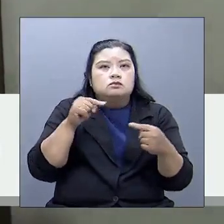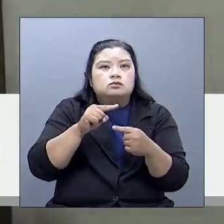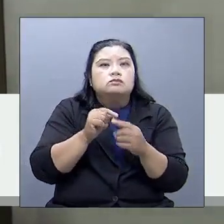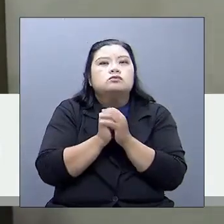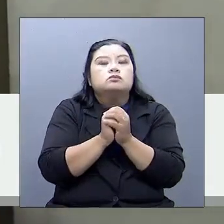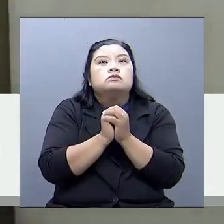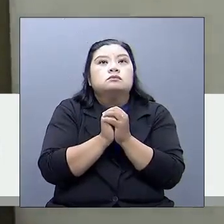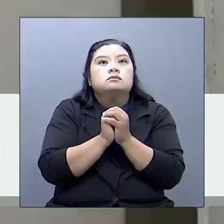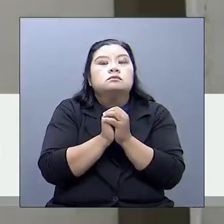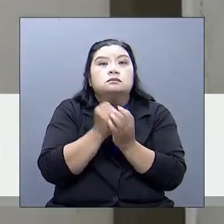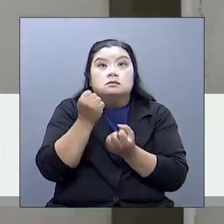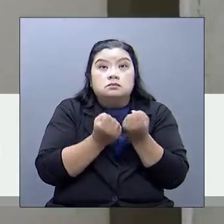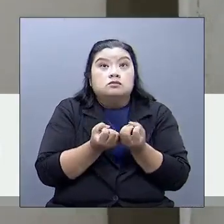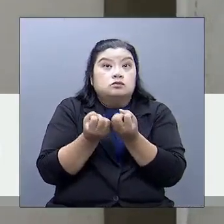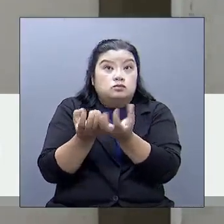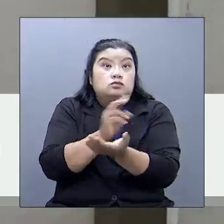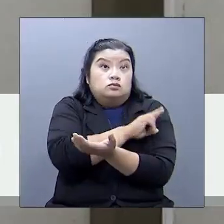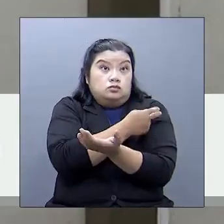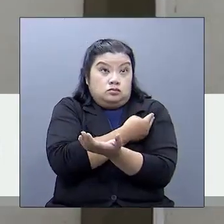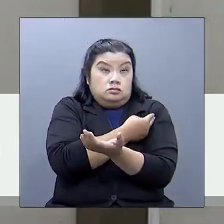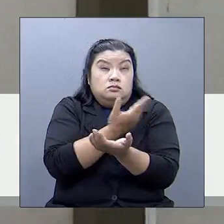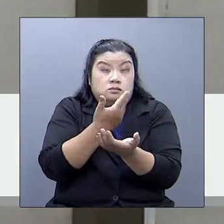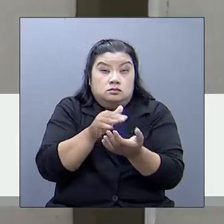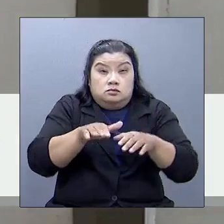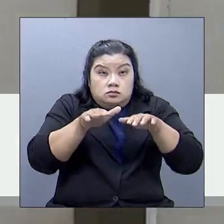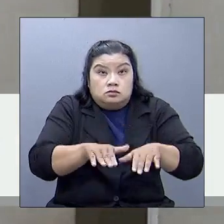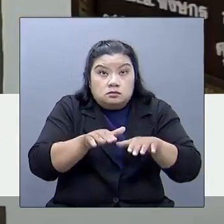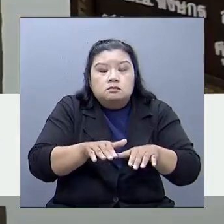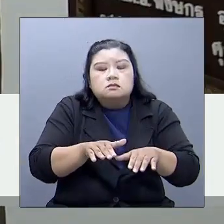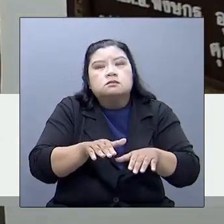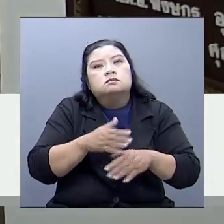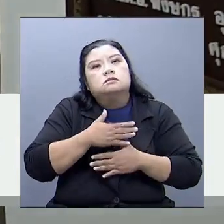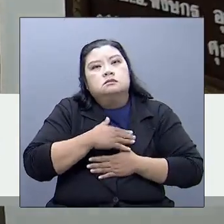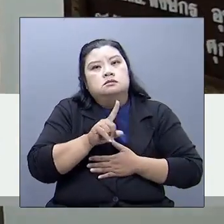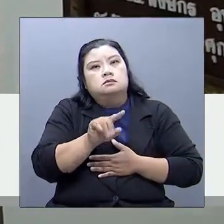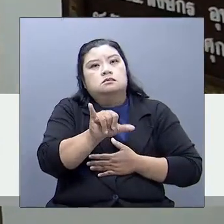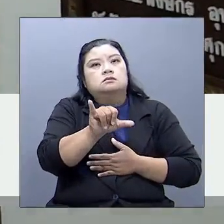ส่งโรงพยาบาลแพทย์ปั๊มหัวใจจนรอดชีวิตมาได้โดยให้